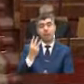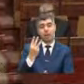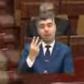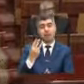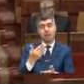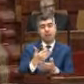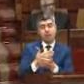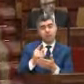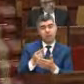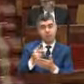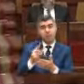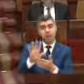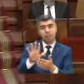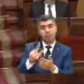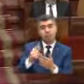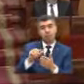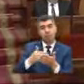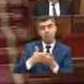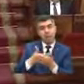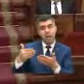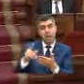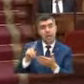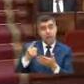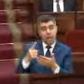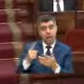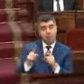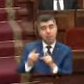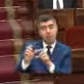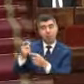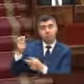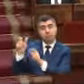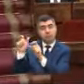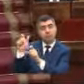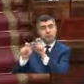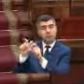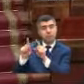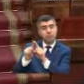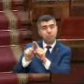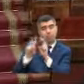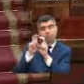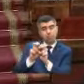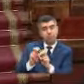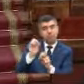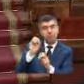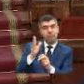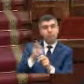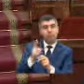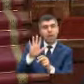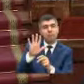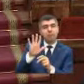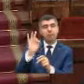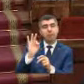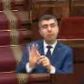الدرهم استثمارات اجنبيه مهمه، تراجع ديال النسبه ديال البطاله 0.5%. طبعا